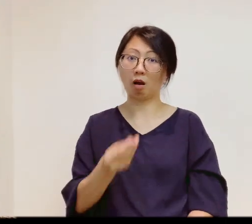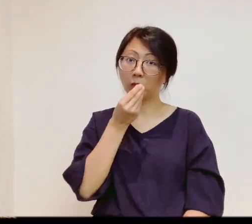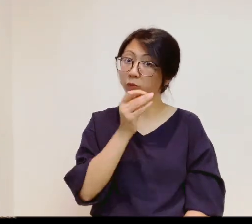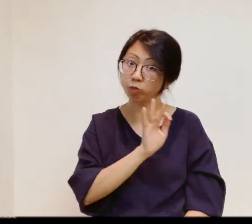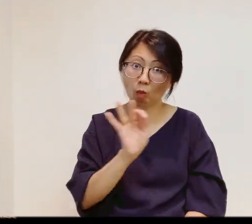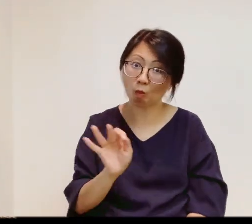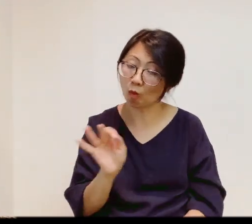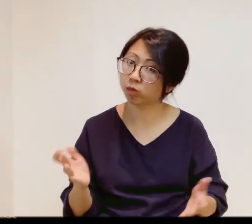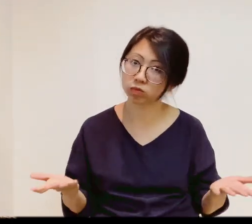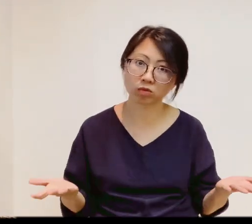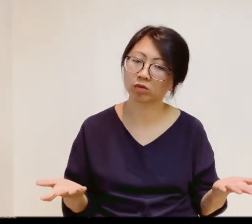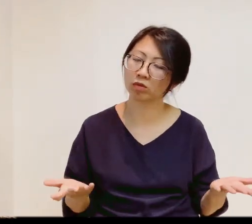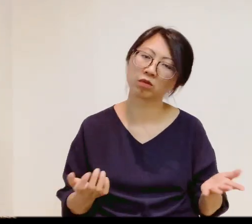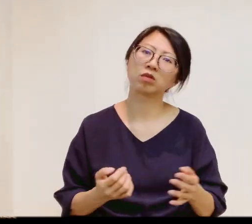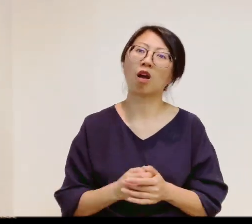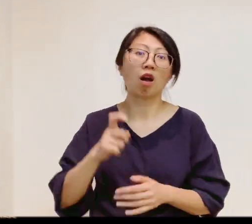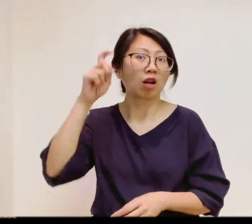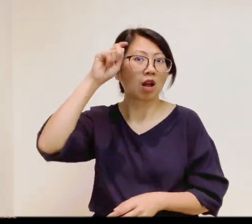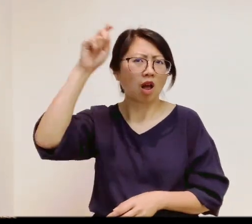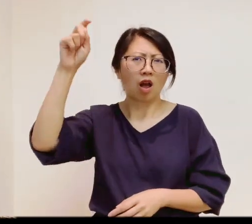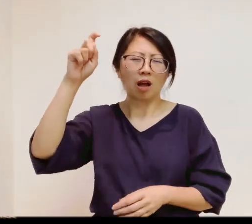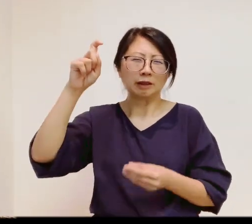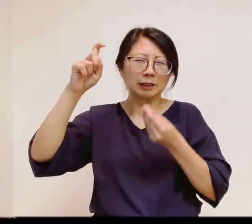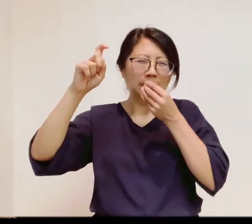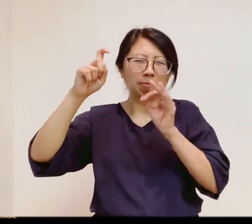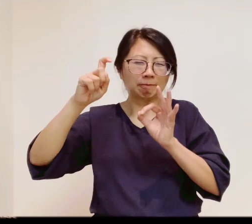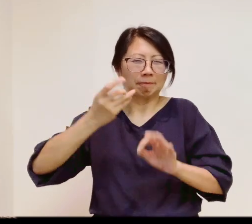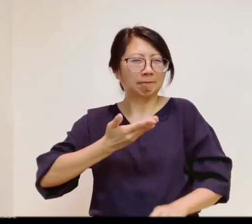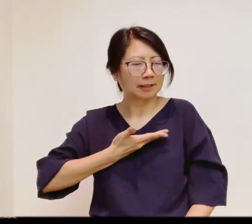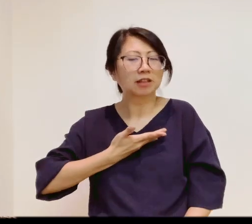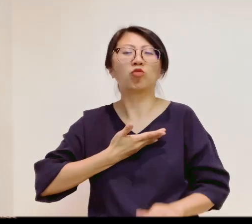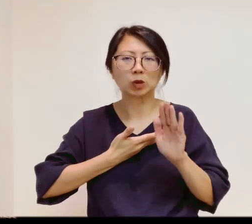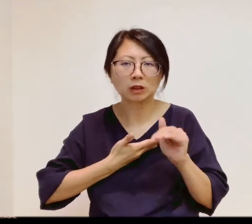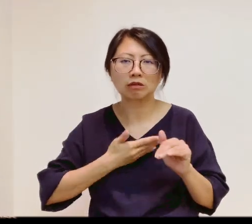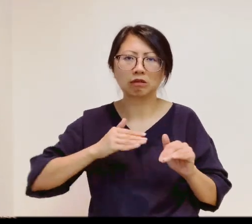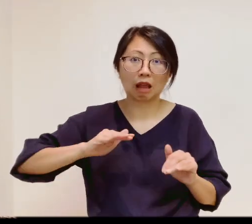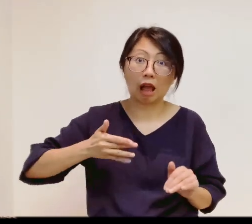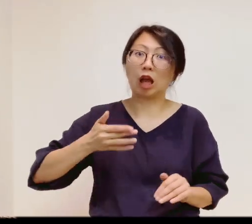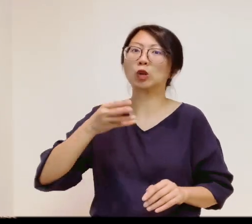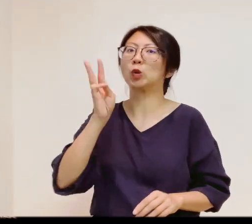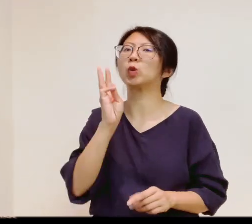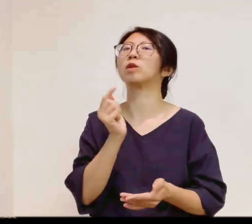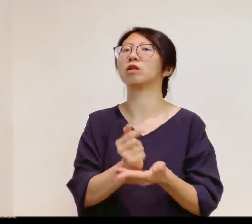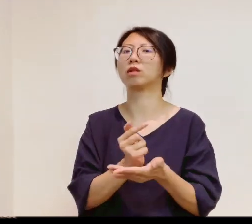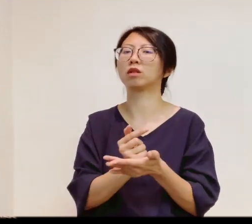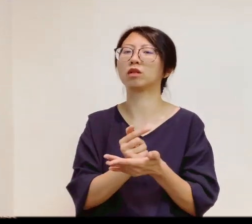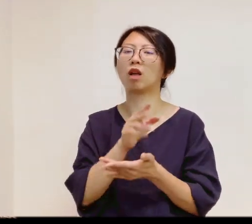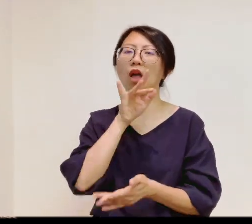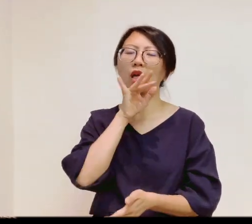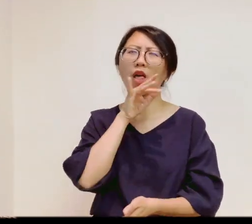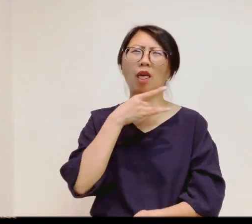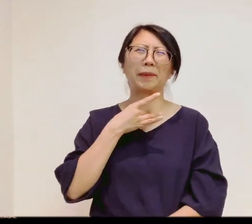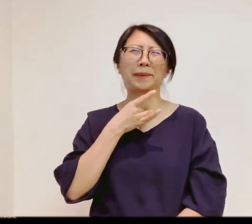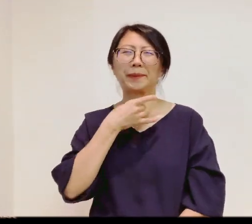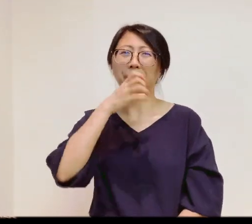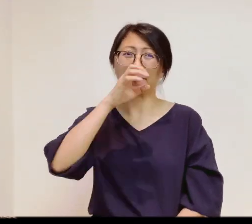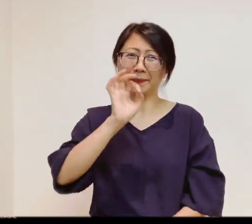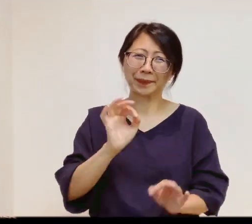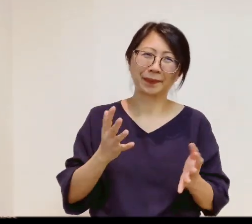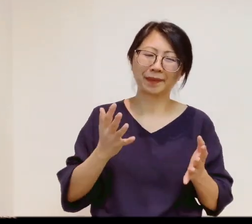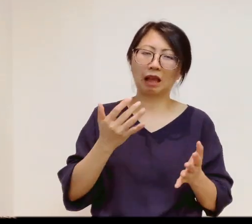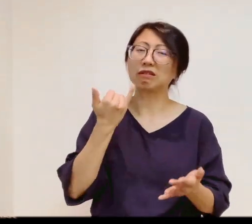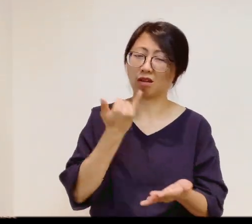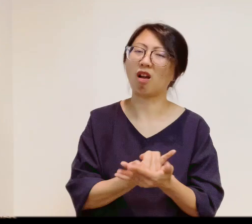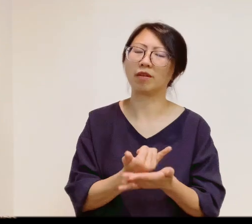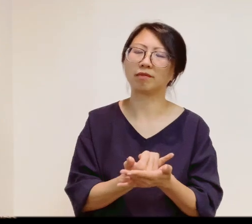邊，冇食物嘅，個狗日都冇食物嘅。咁但係一個人狗日冇食物未必會死嘅，但係如果啲水唔夠咧係會死嘅。